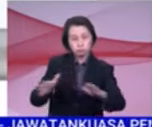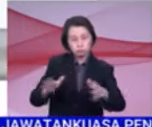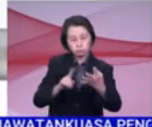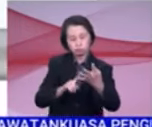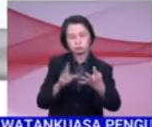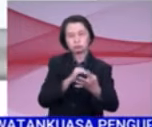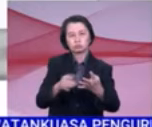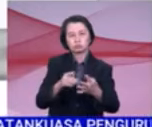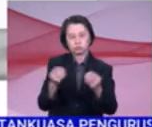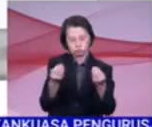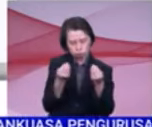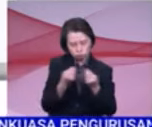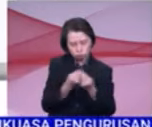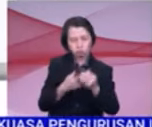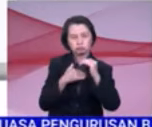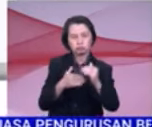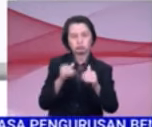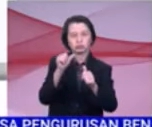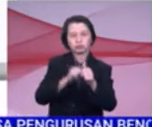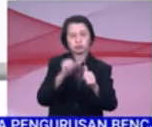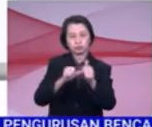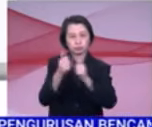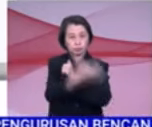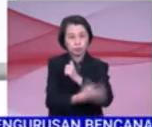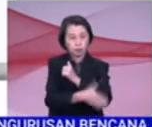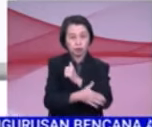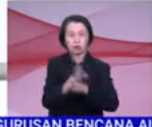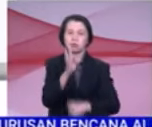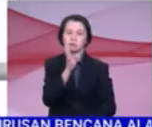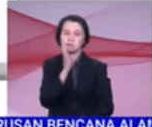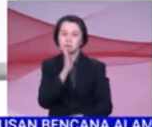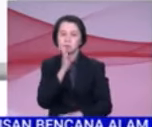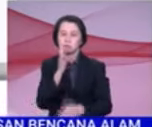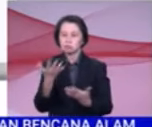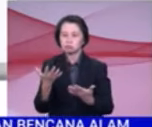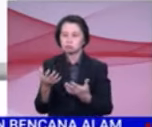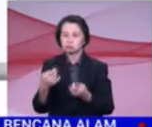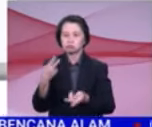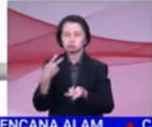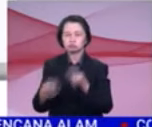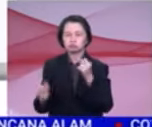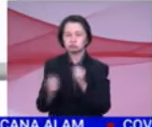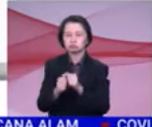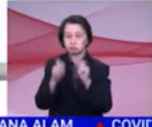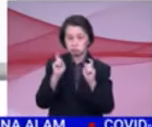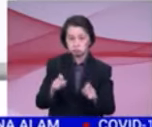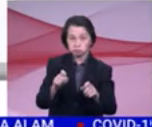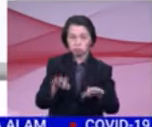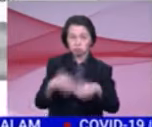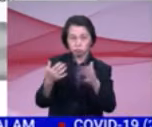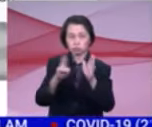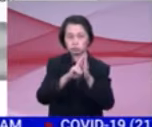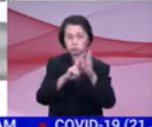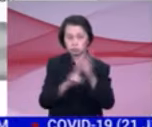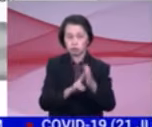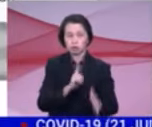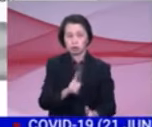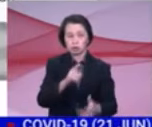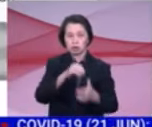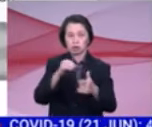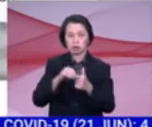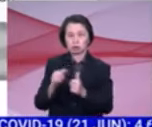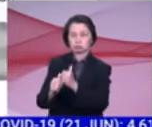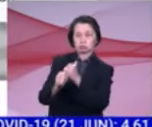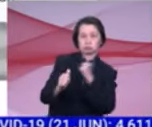dan kota kepada setiap negara ujarnya pertumbuhan pendapat tentang kemestian melaksanakan rukun Islam atau